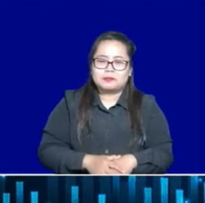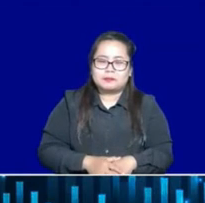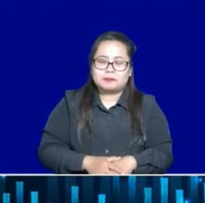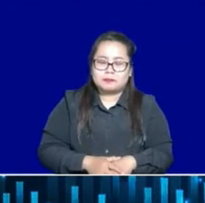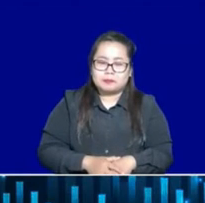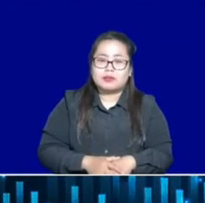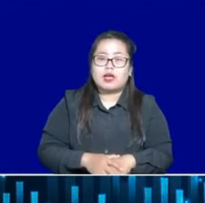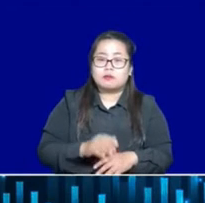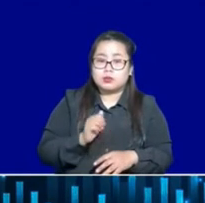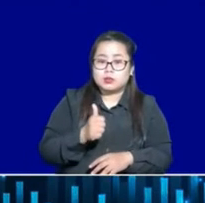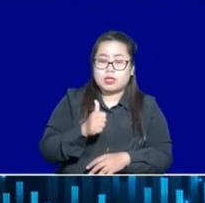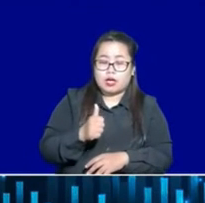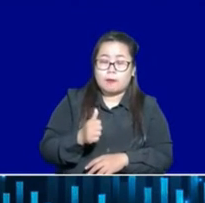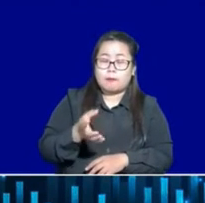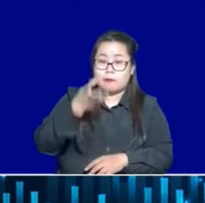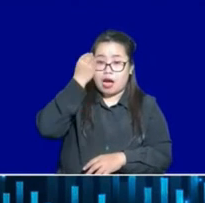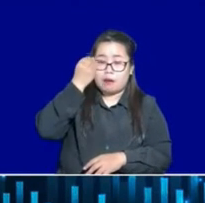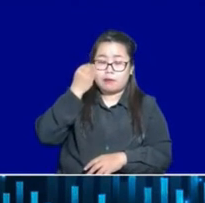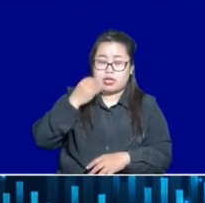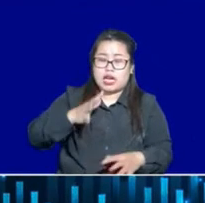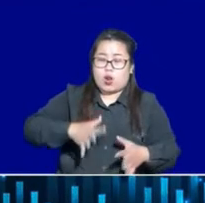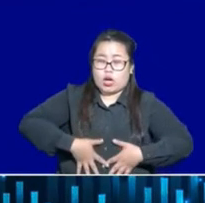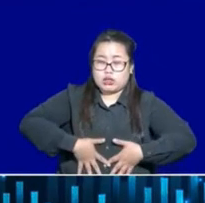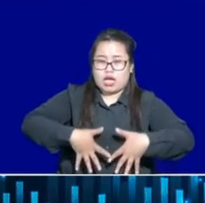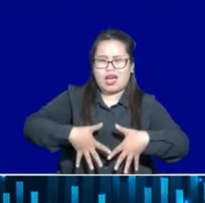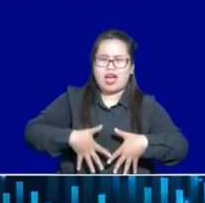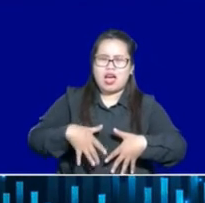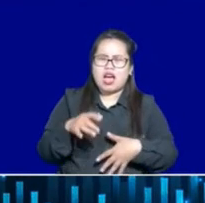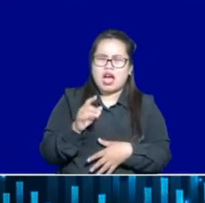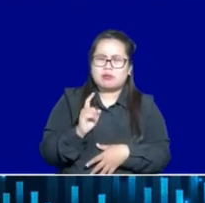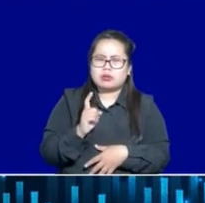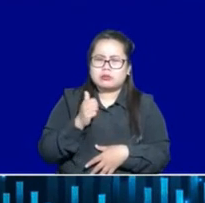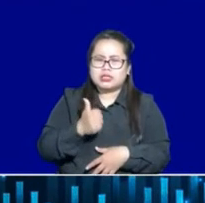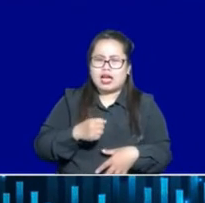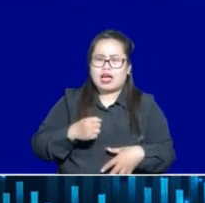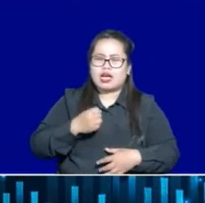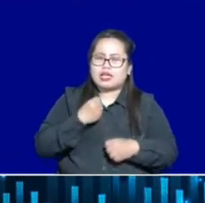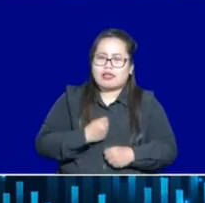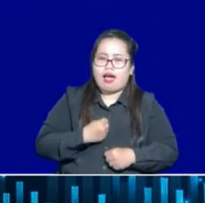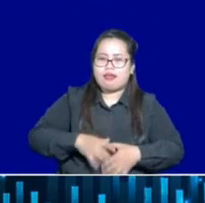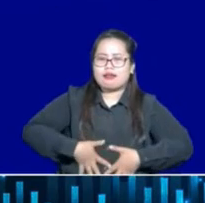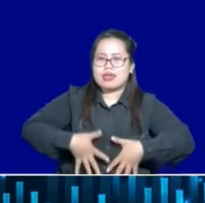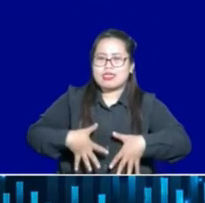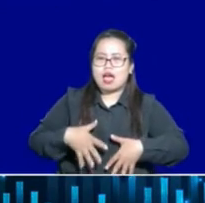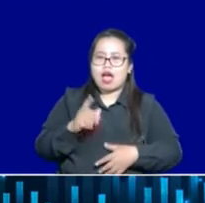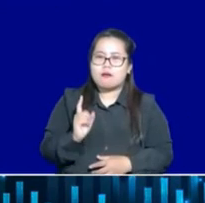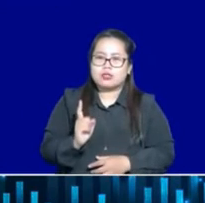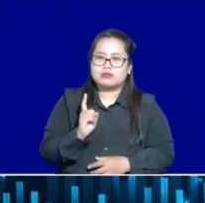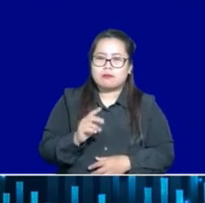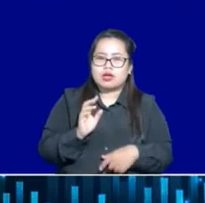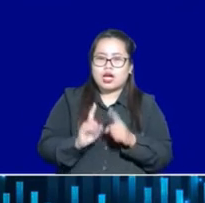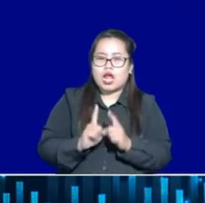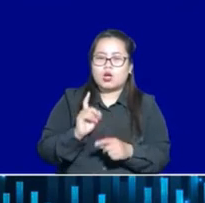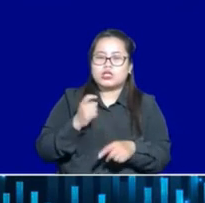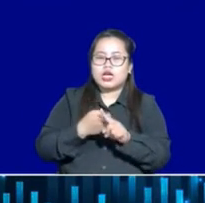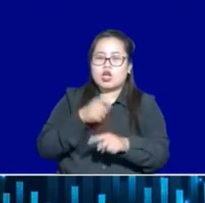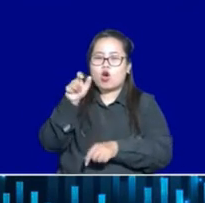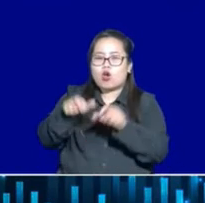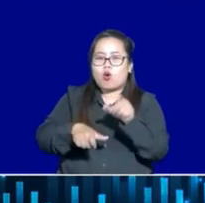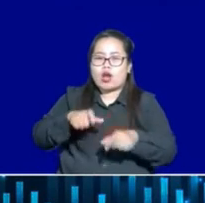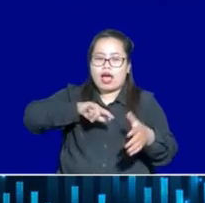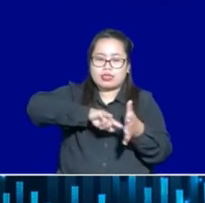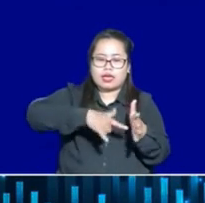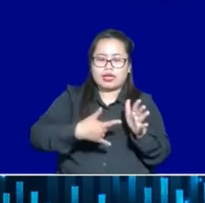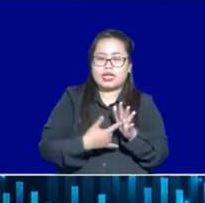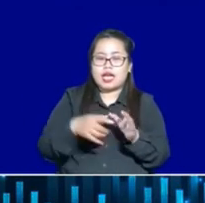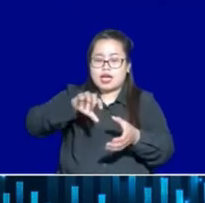Dan tahan kenyang gitu. Kenapa dia tahan kenyang? Karena kata orang-orang teknik kimia,